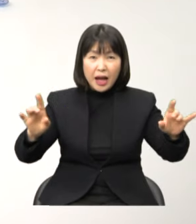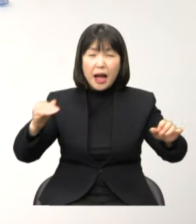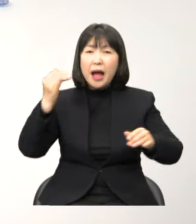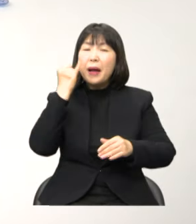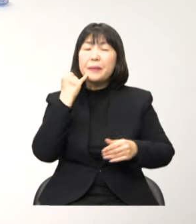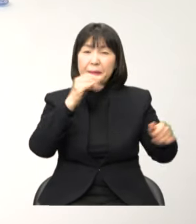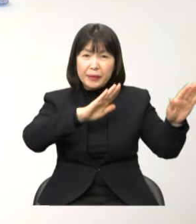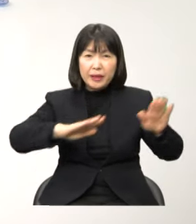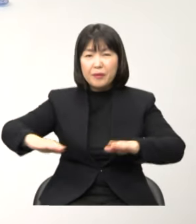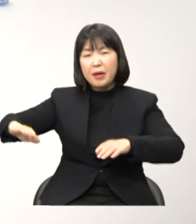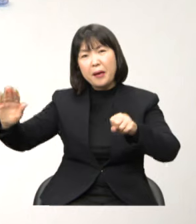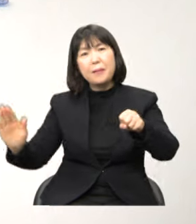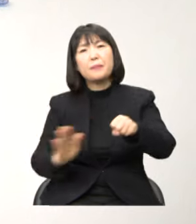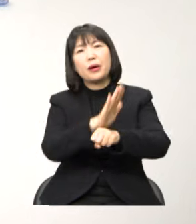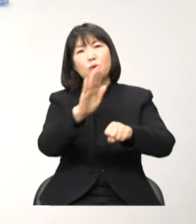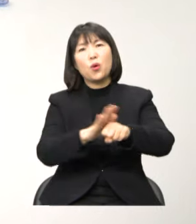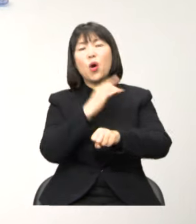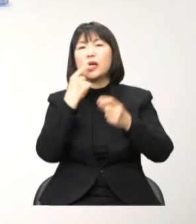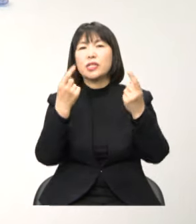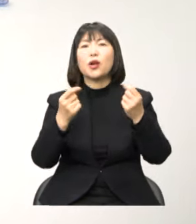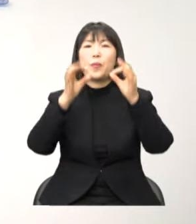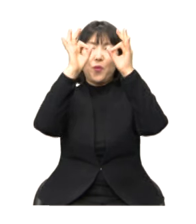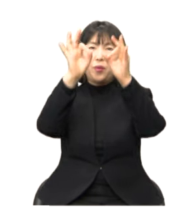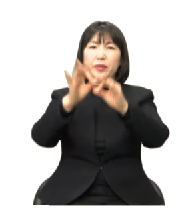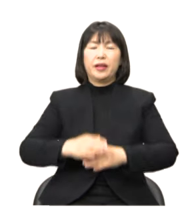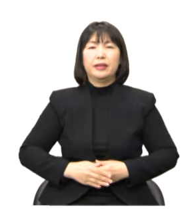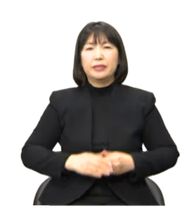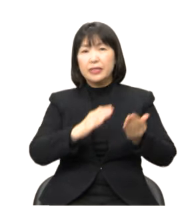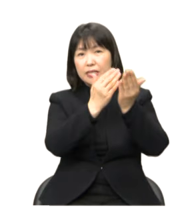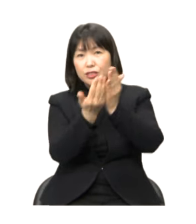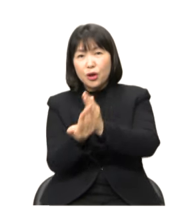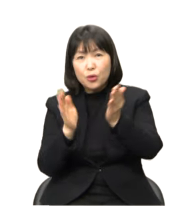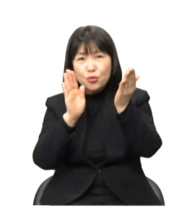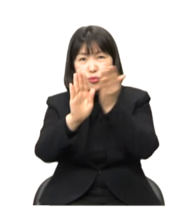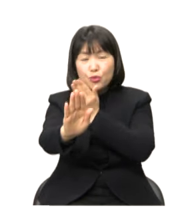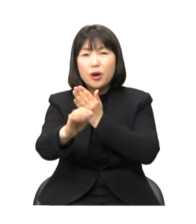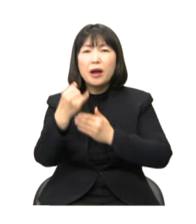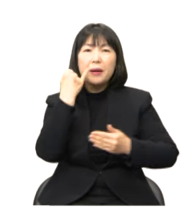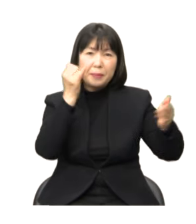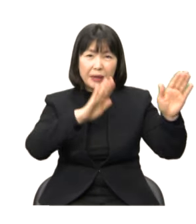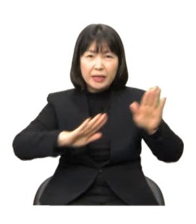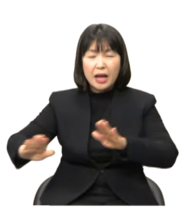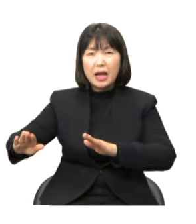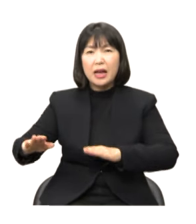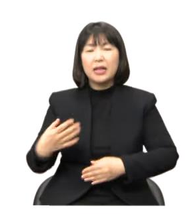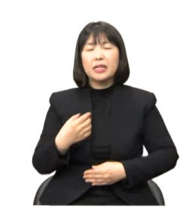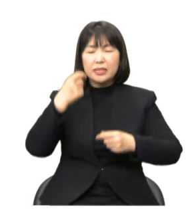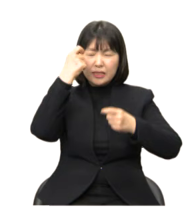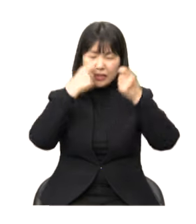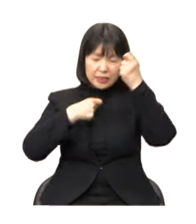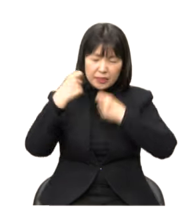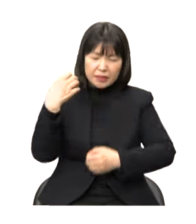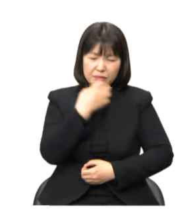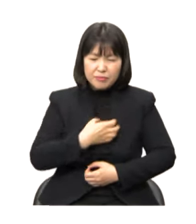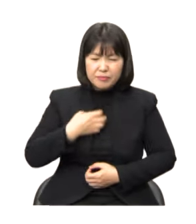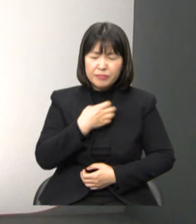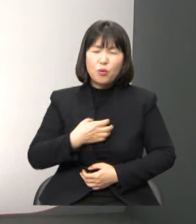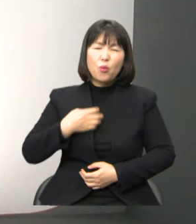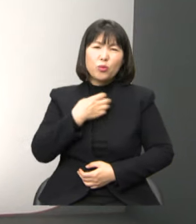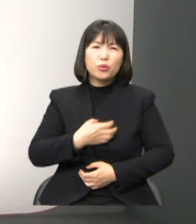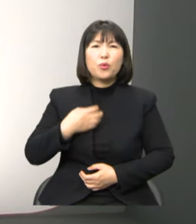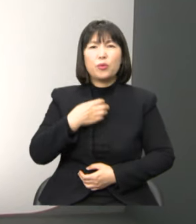파도처럼 보이기도 합니다 세월로 참사 이후 바다는 슬픔과 고통에 상징이